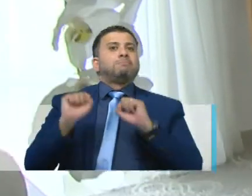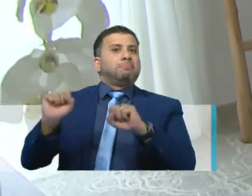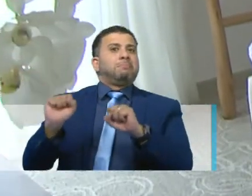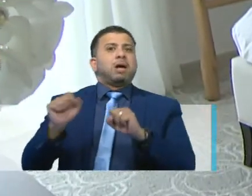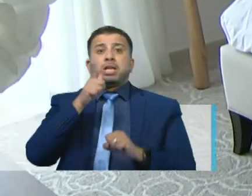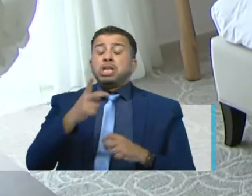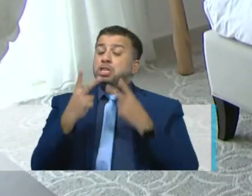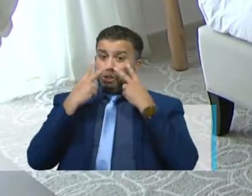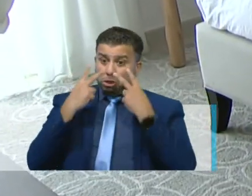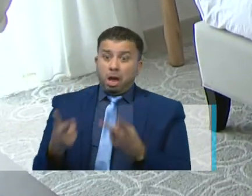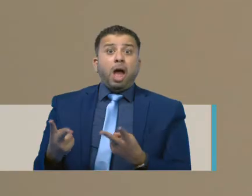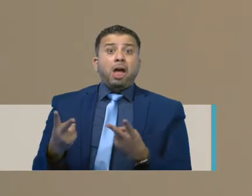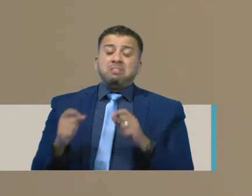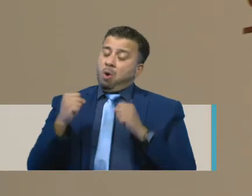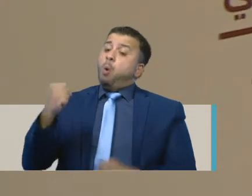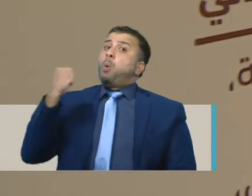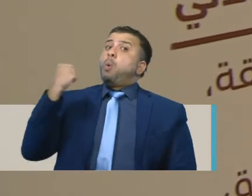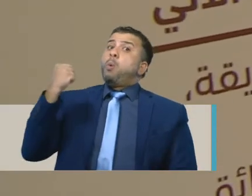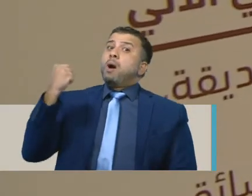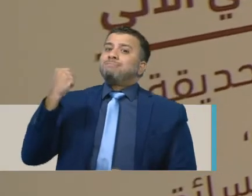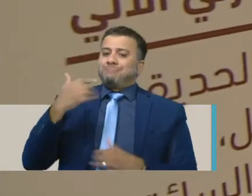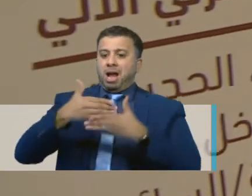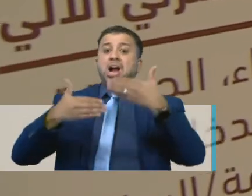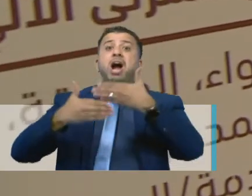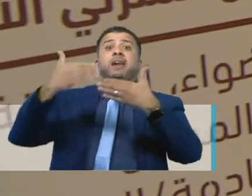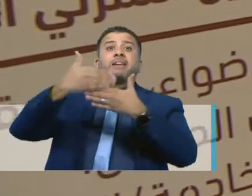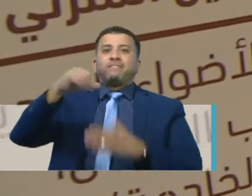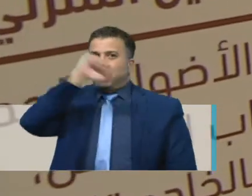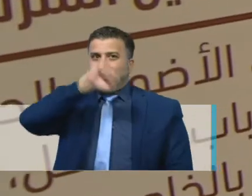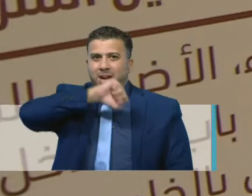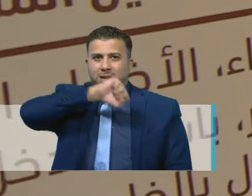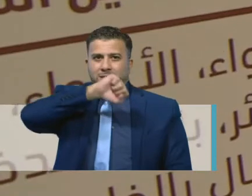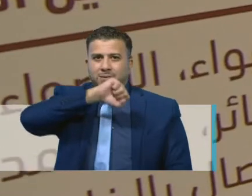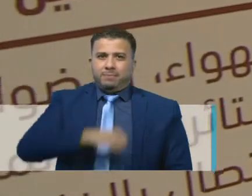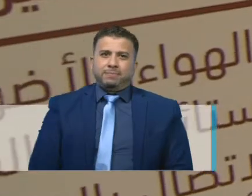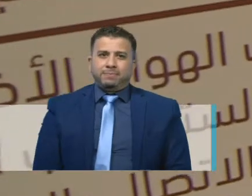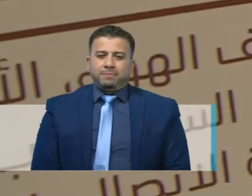بمثابة شاهد على قوة القطاع العقاري في الإمارة.